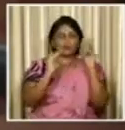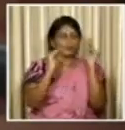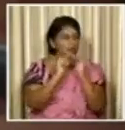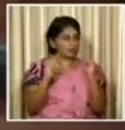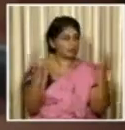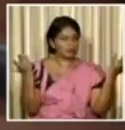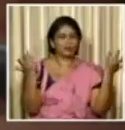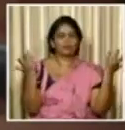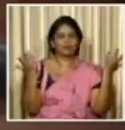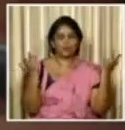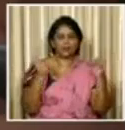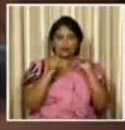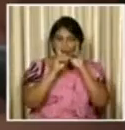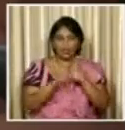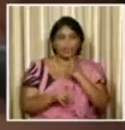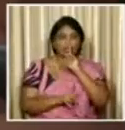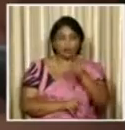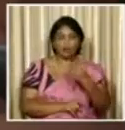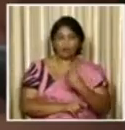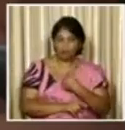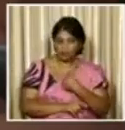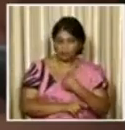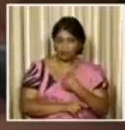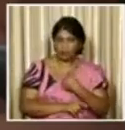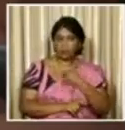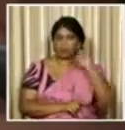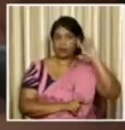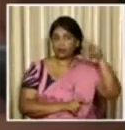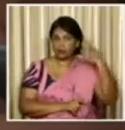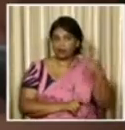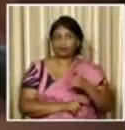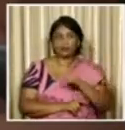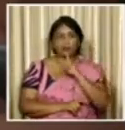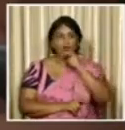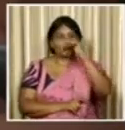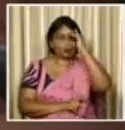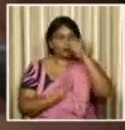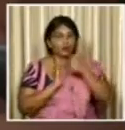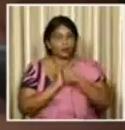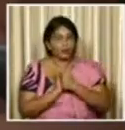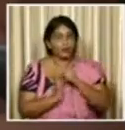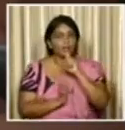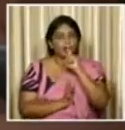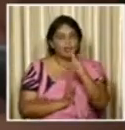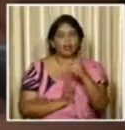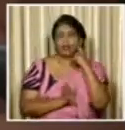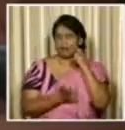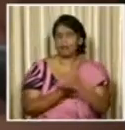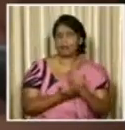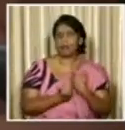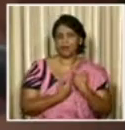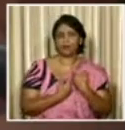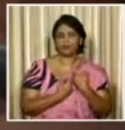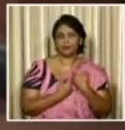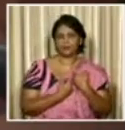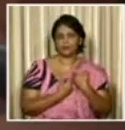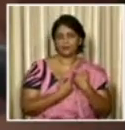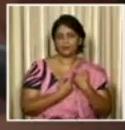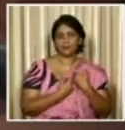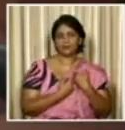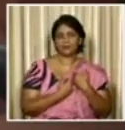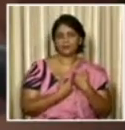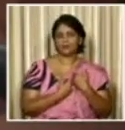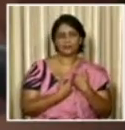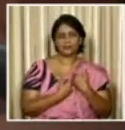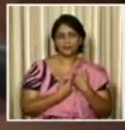eh, mehema katakaruk mat, pahudah itu mat katana itu muni kila kian ni kohmud kila prosenya kena katana, sebabut tu.